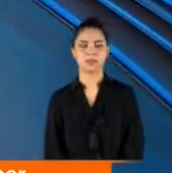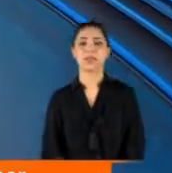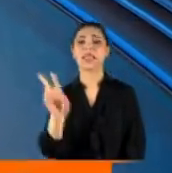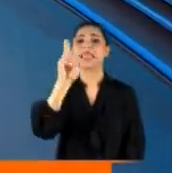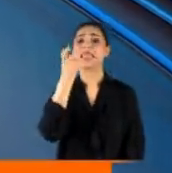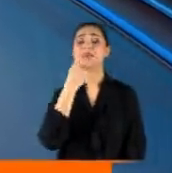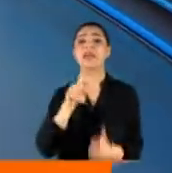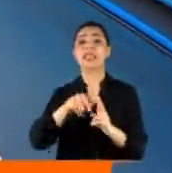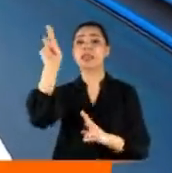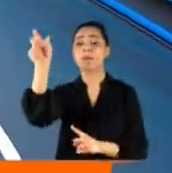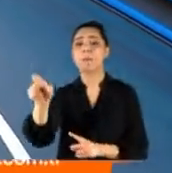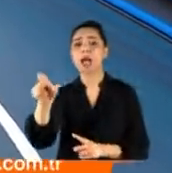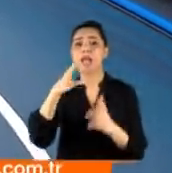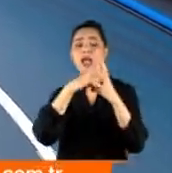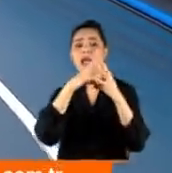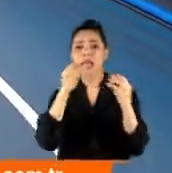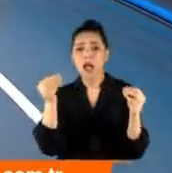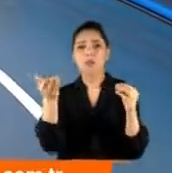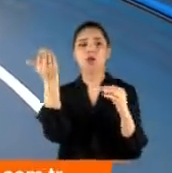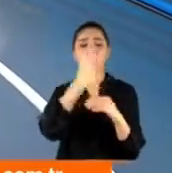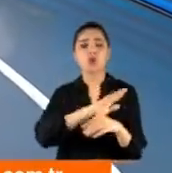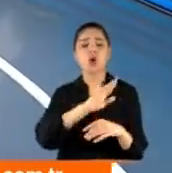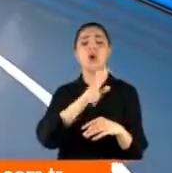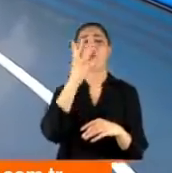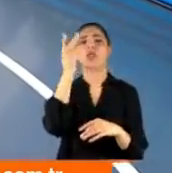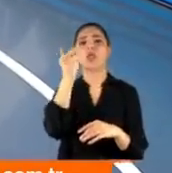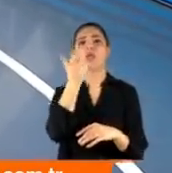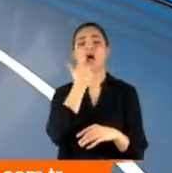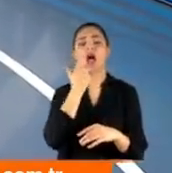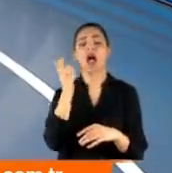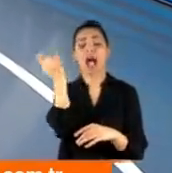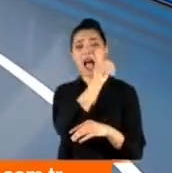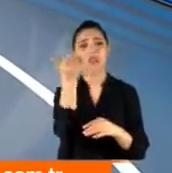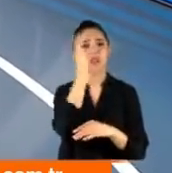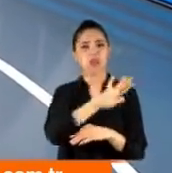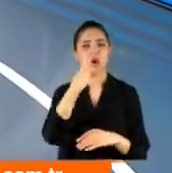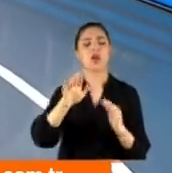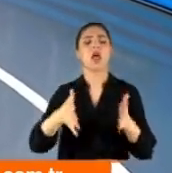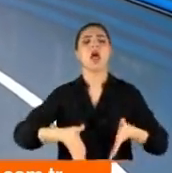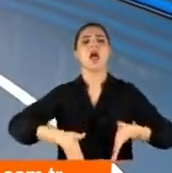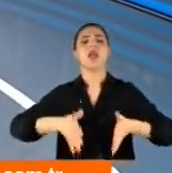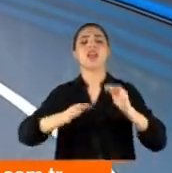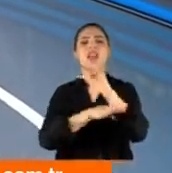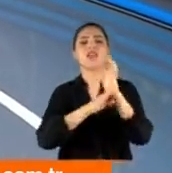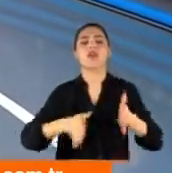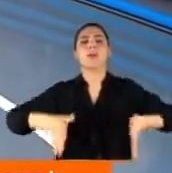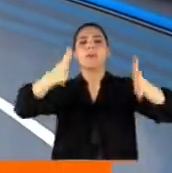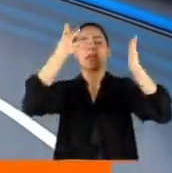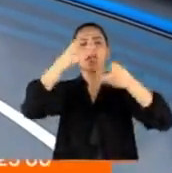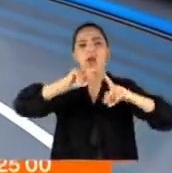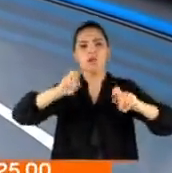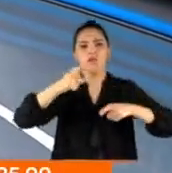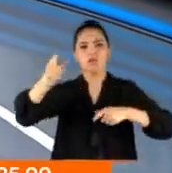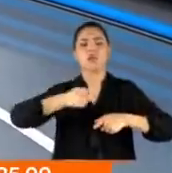20 yaşındaki Merve Nur Akyol ortadan kaybolduktan 4,5 ay sonra yaşadığı apartmanda ölü bulunmuştu.